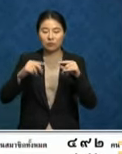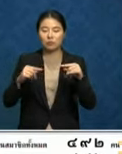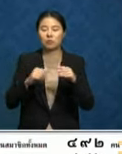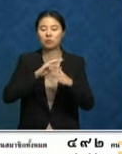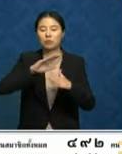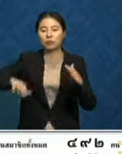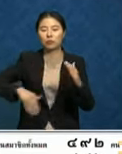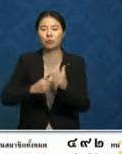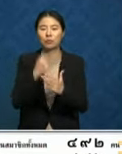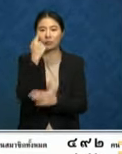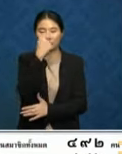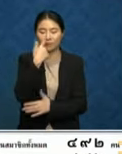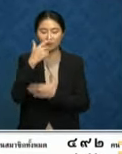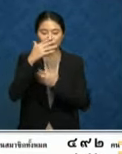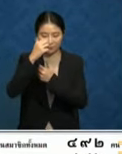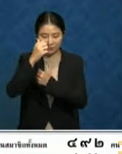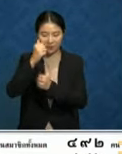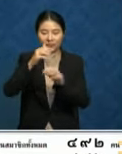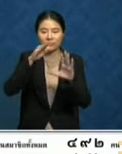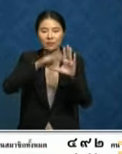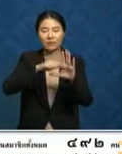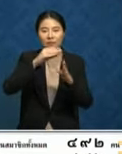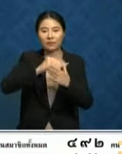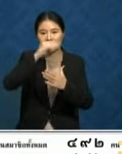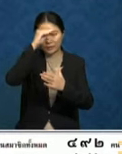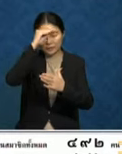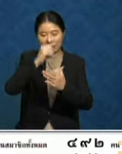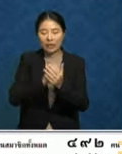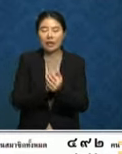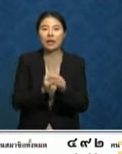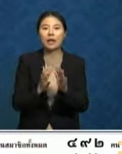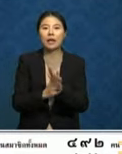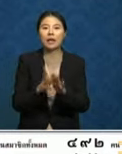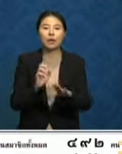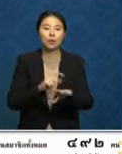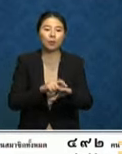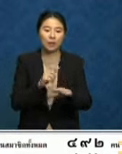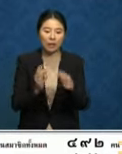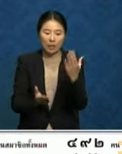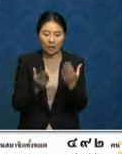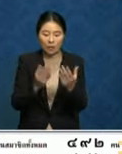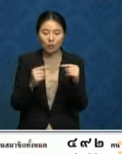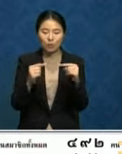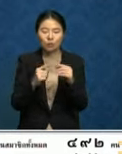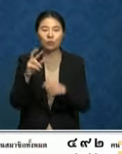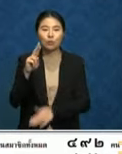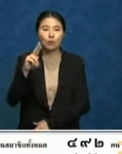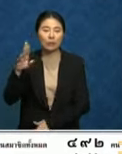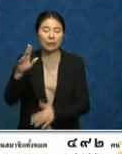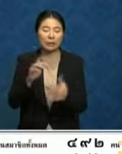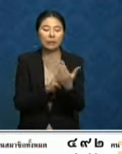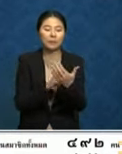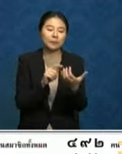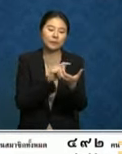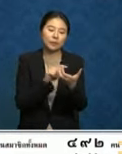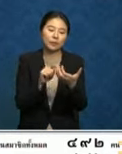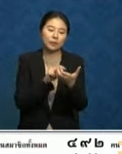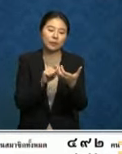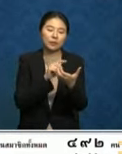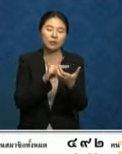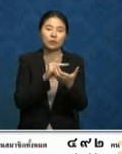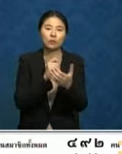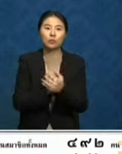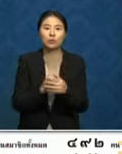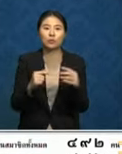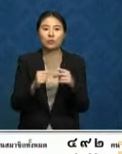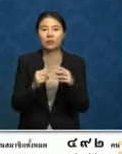คนสามารถเรียนได้และเรียนได้ทุกที่ทุกเวลาผ่านระบบ Thai massiveOpen Onlineค์หรือที่เรา